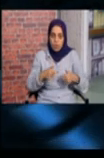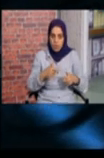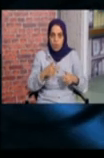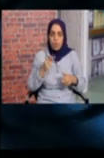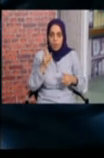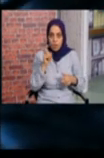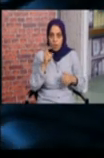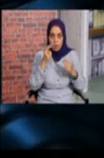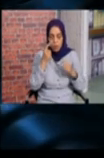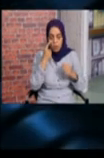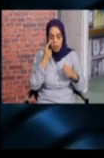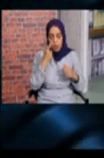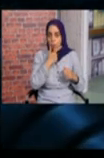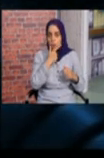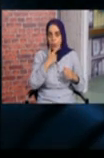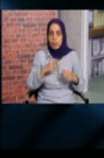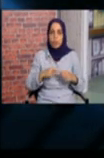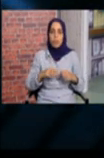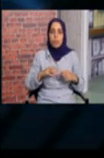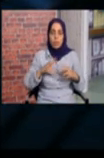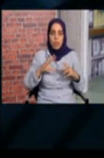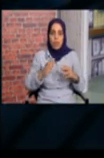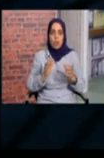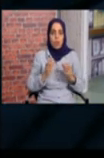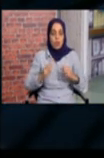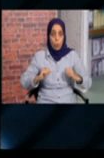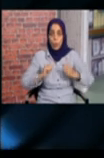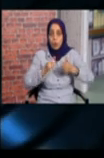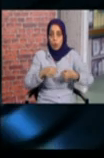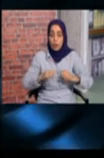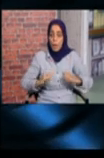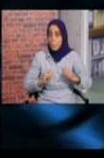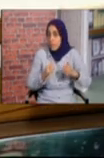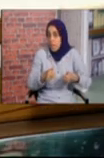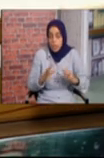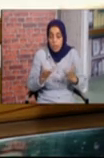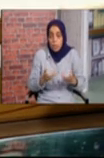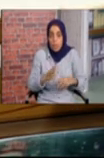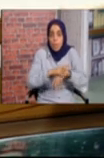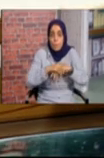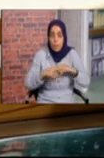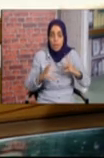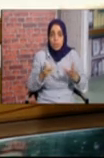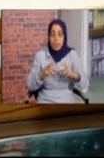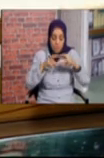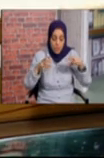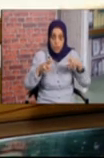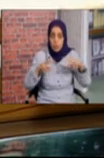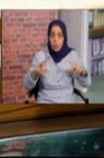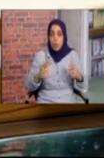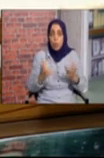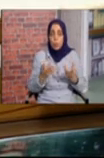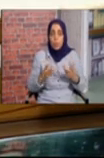ضعف وفقدان الإبصار بشكل عام. طيب القوافل أستاذ محمد بتقدم دلوقتي الكشف